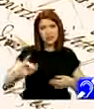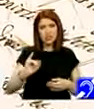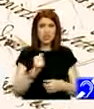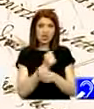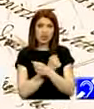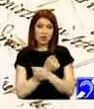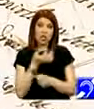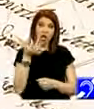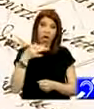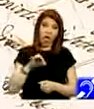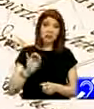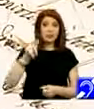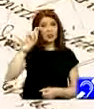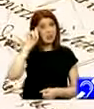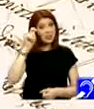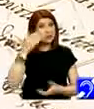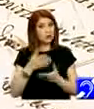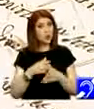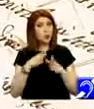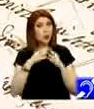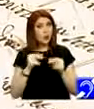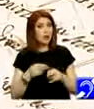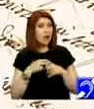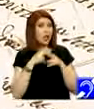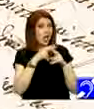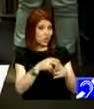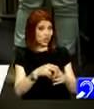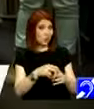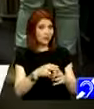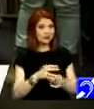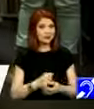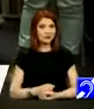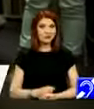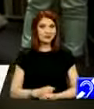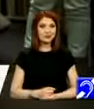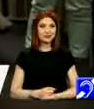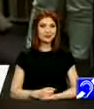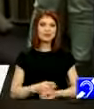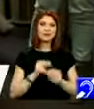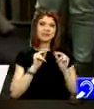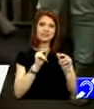din respect pentru românii care le-au întins o mână de ajutor.